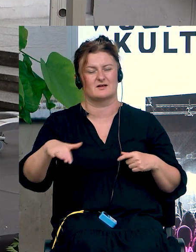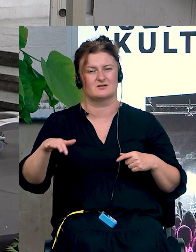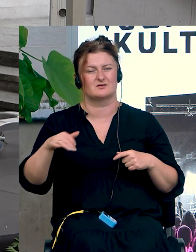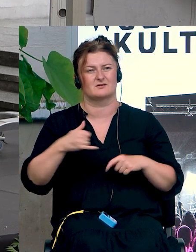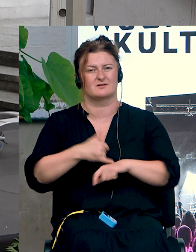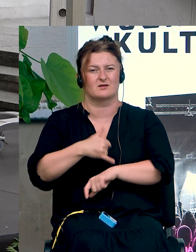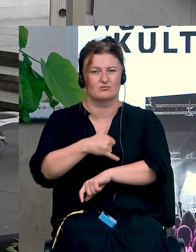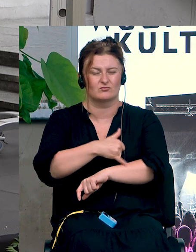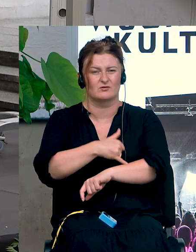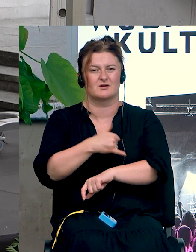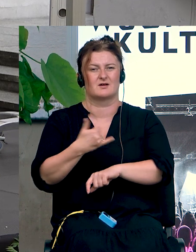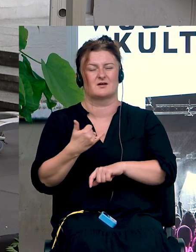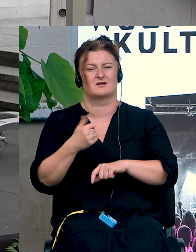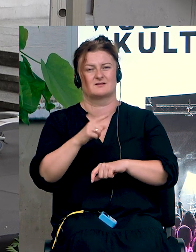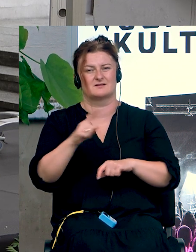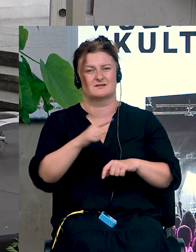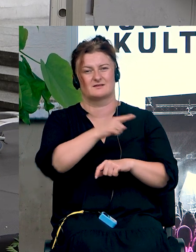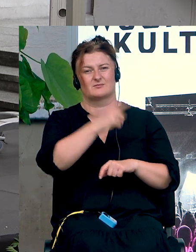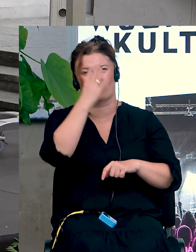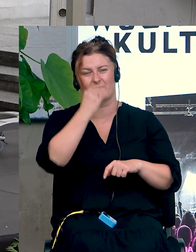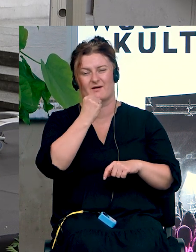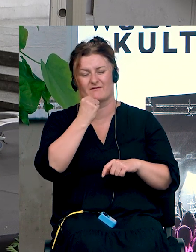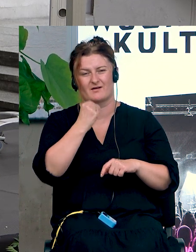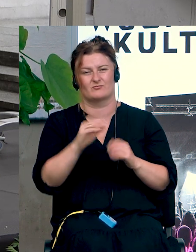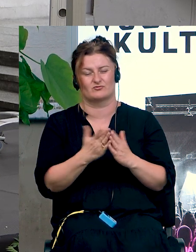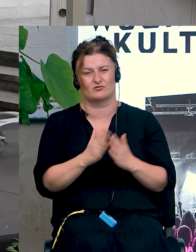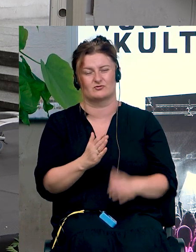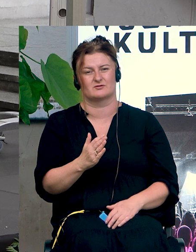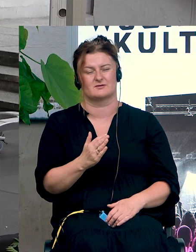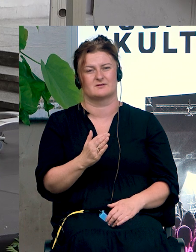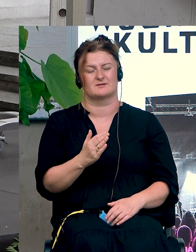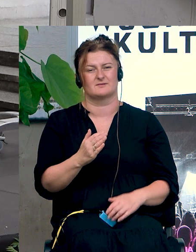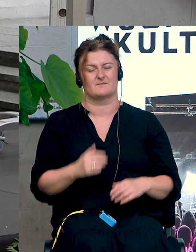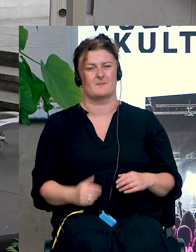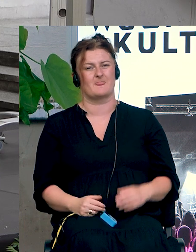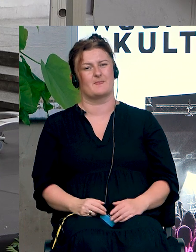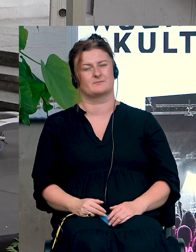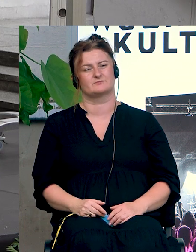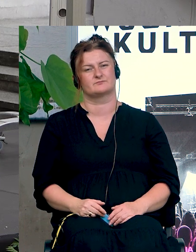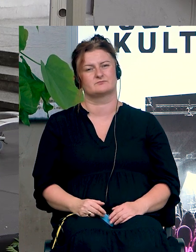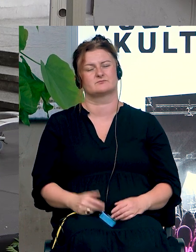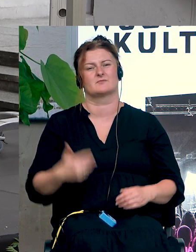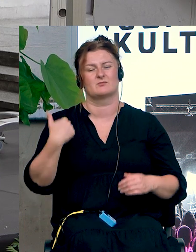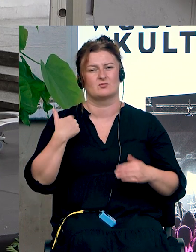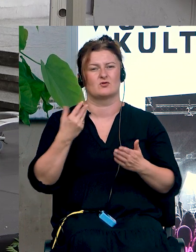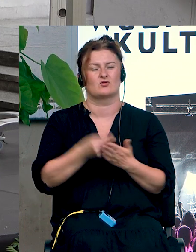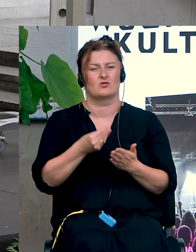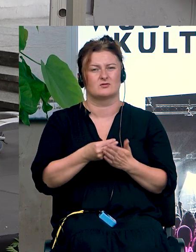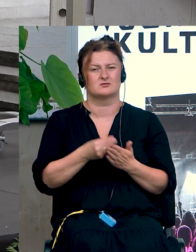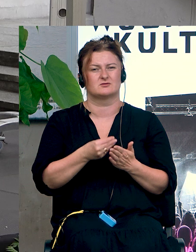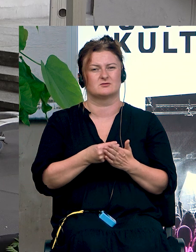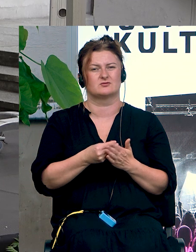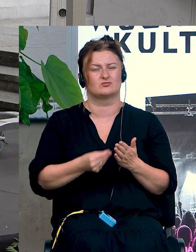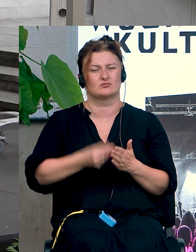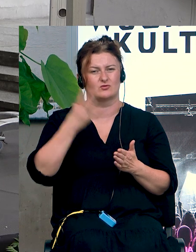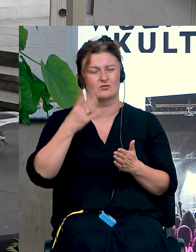татухи з цими картинками. І вартість цих татуювань, а татуювання – це дорога штука. Вона перераховувала фундацію. Ну і ще було дуже-дуже